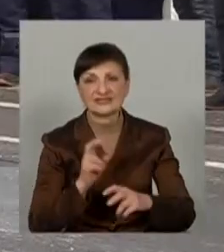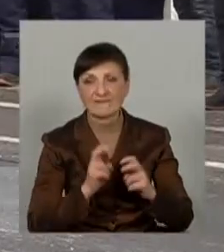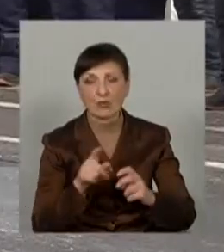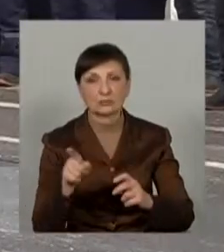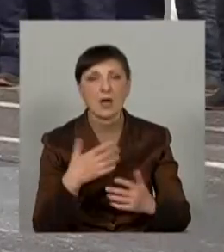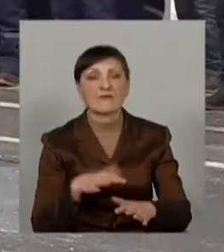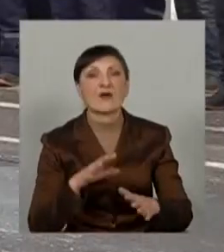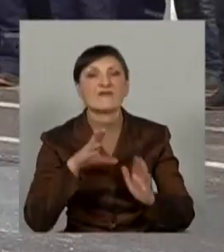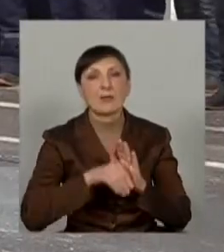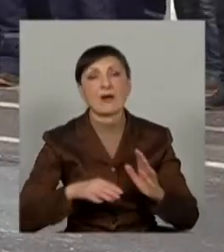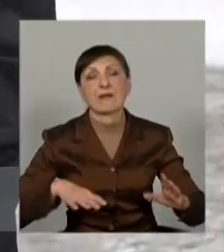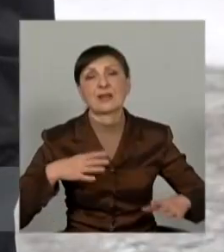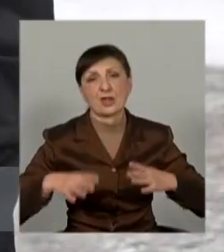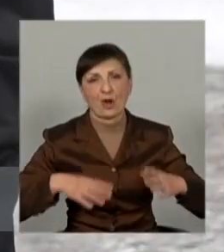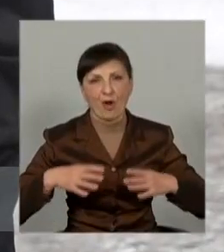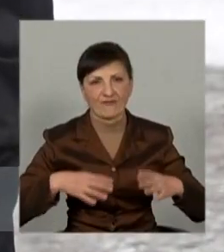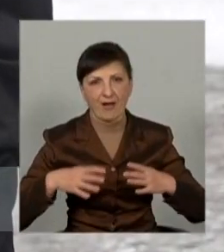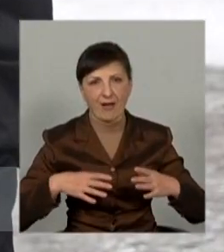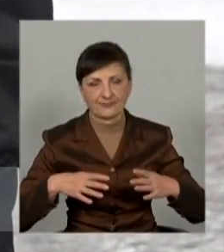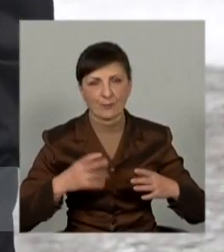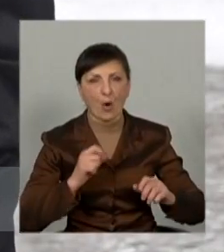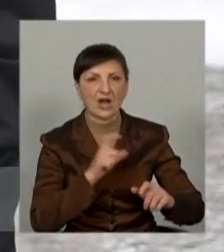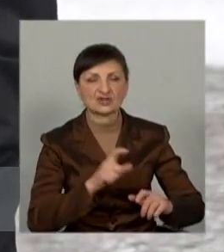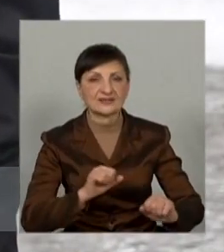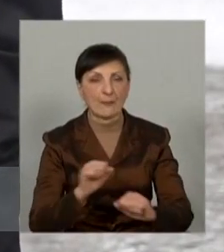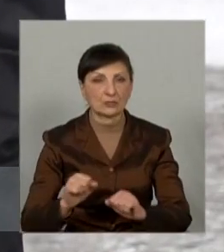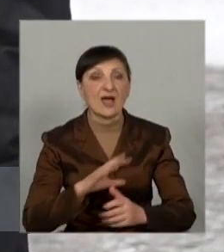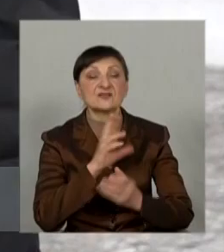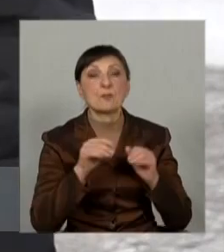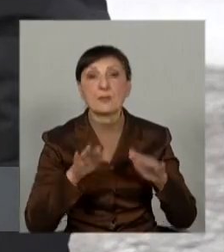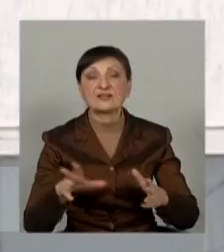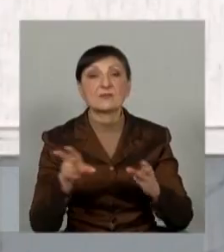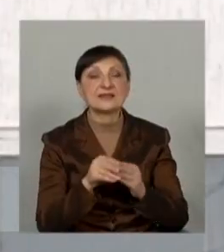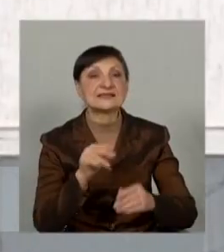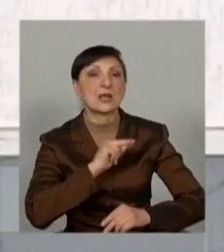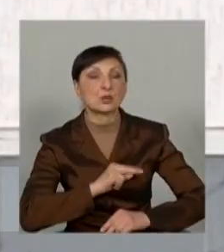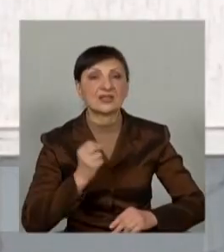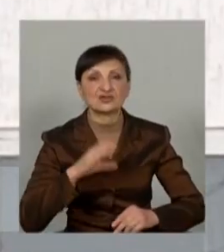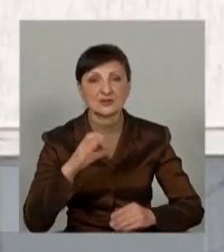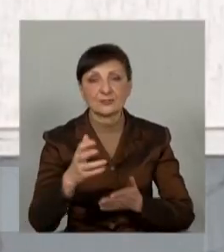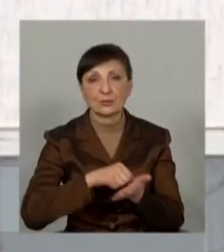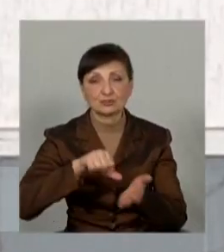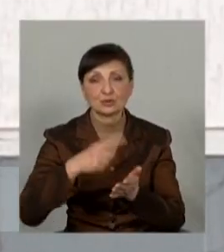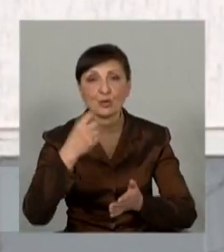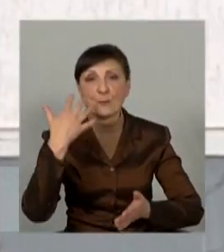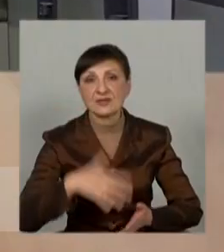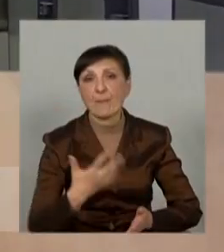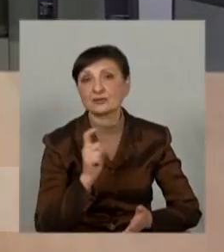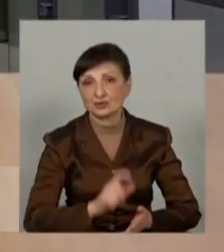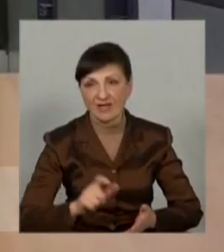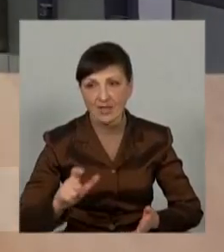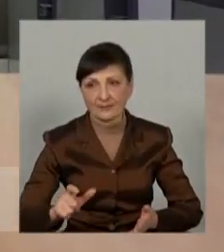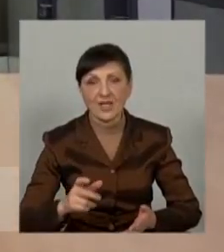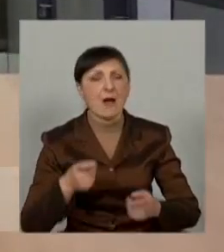рамках тренировки по гражданской обороне. Всего в мероприятии вместе с сотрудниками ДЧС приняли участие 155 человек.